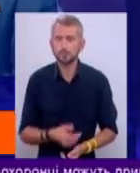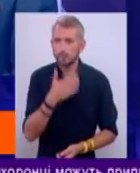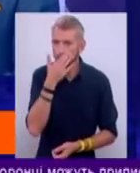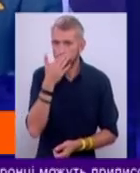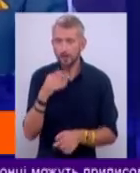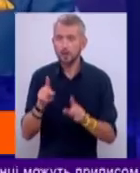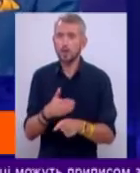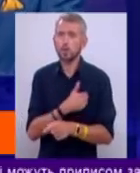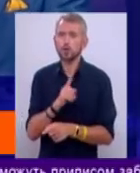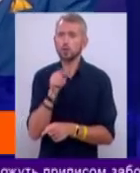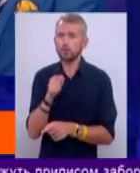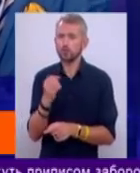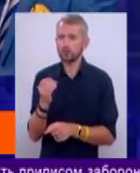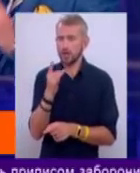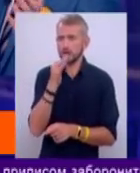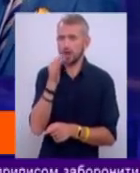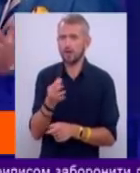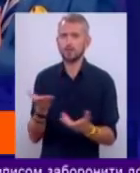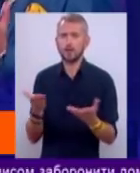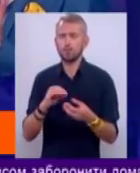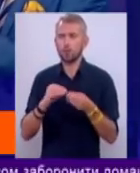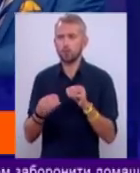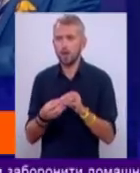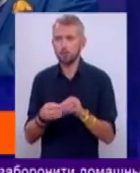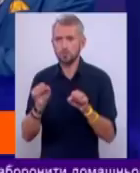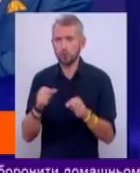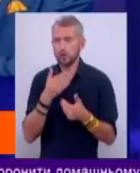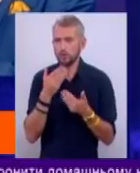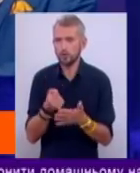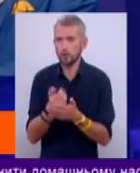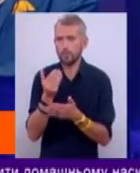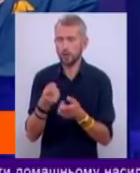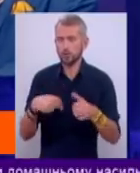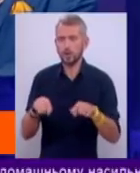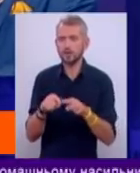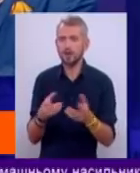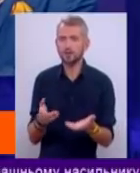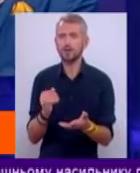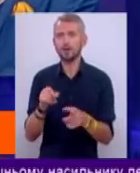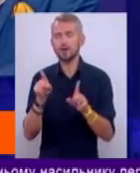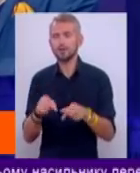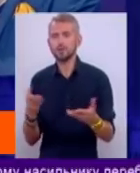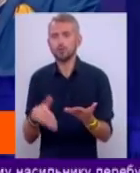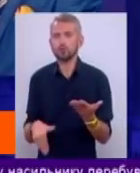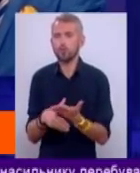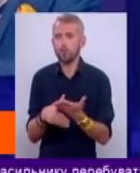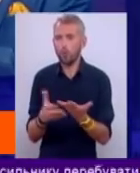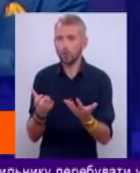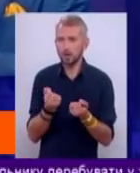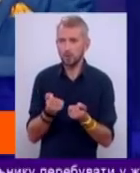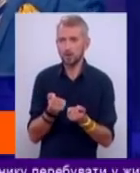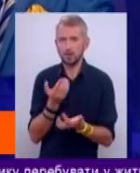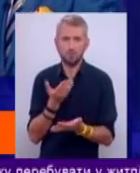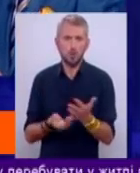Теж хотів би, щоб ви ще раз нагадали, власне, з якими проблемами можна звернутися до вашої організації, теж яку допомогу отримати, ну,